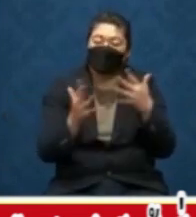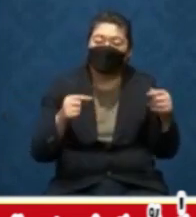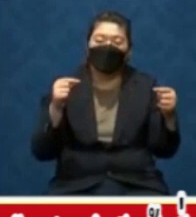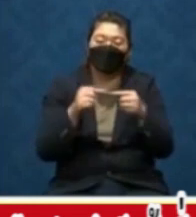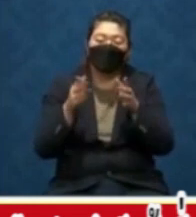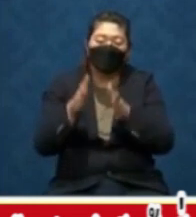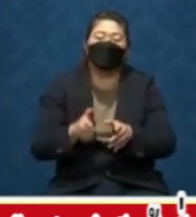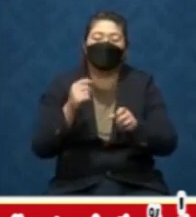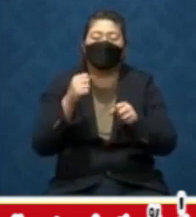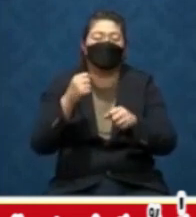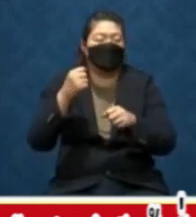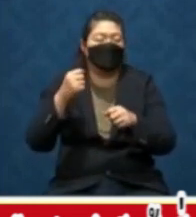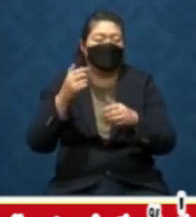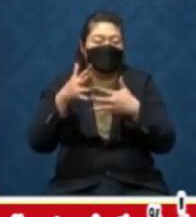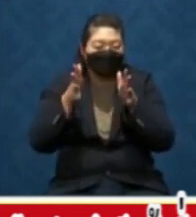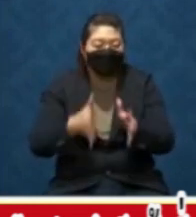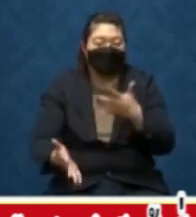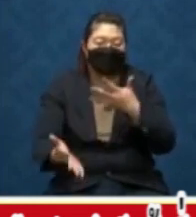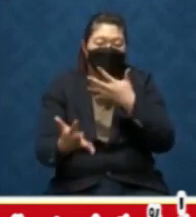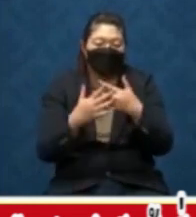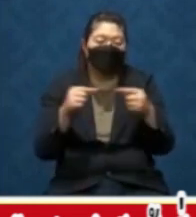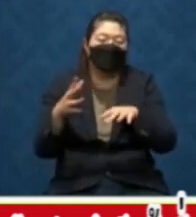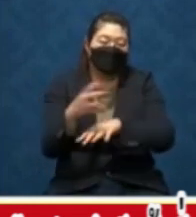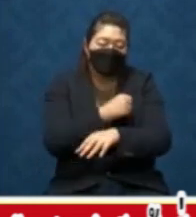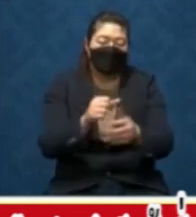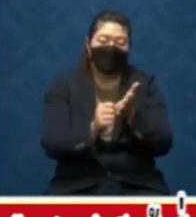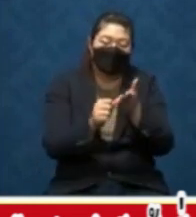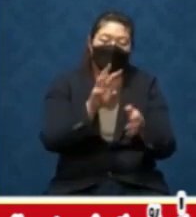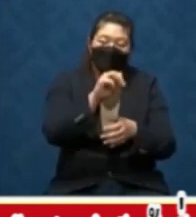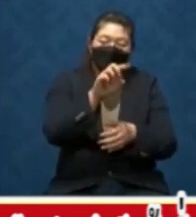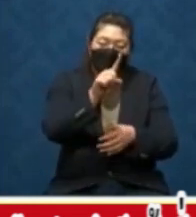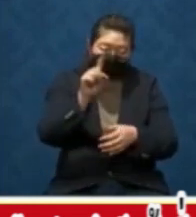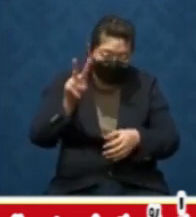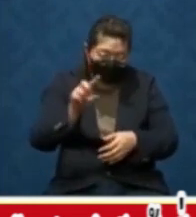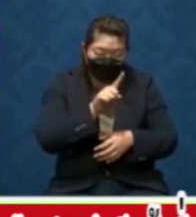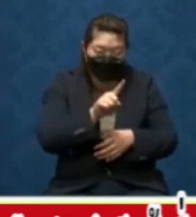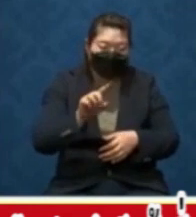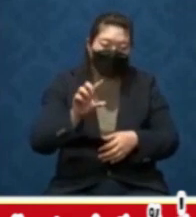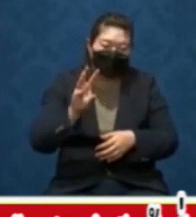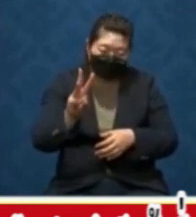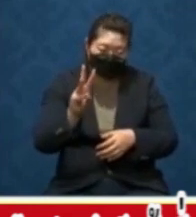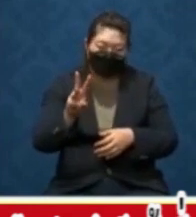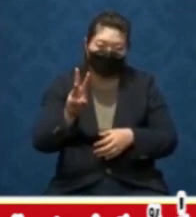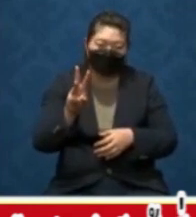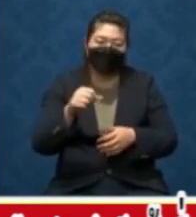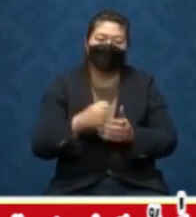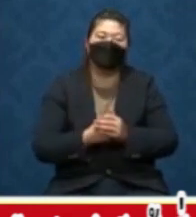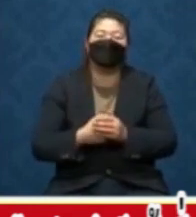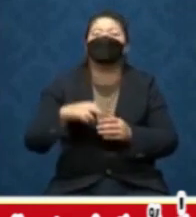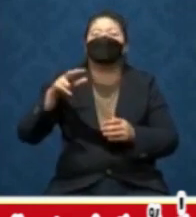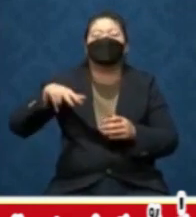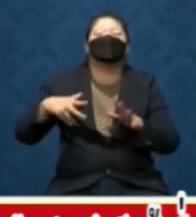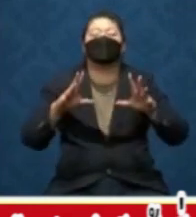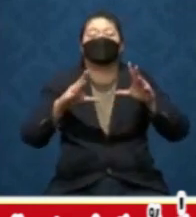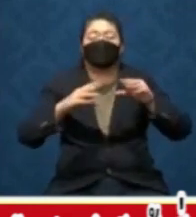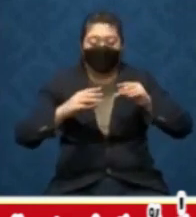การเมืองของประชาชนไม่ว่าจะเป็นการแก้ไขมาตรา 112หรือว่ามาตรา 1 6พรรคเพื่อไทยรับข้อ